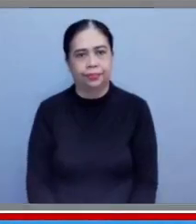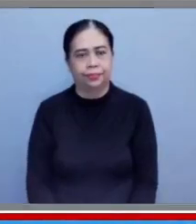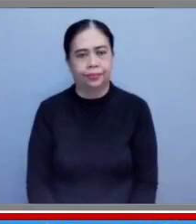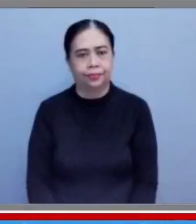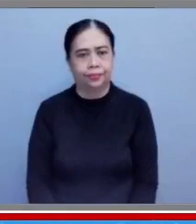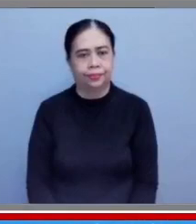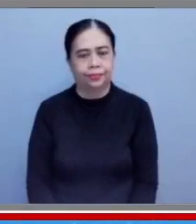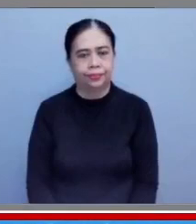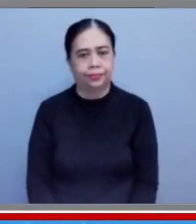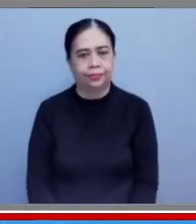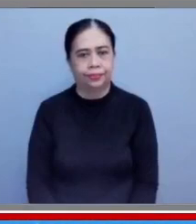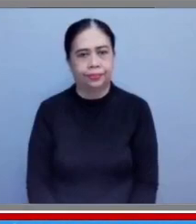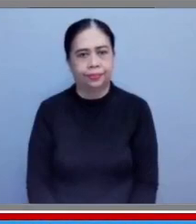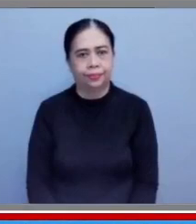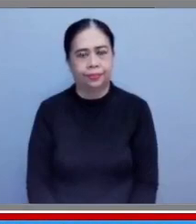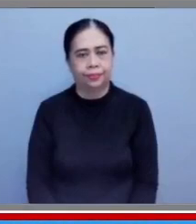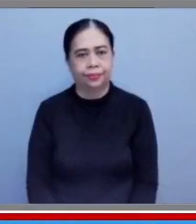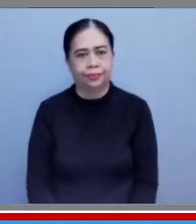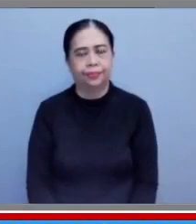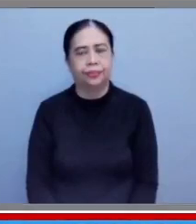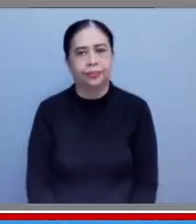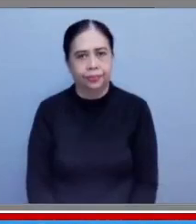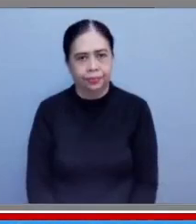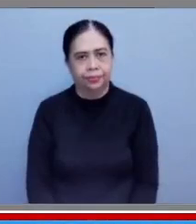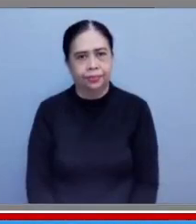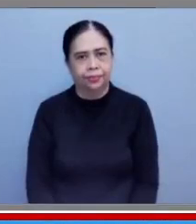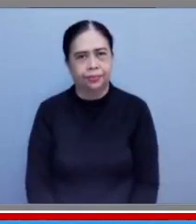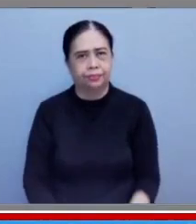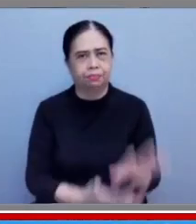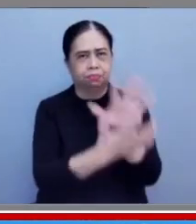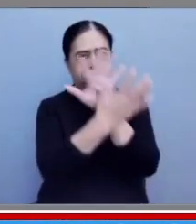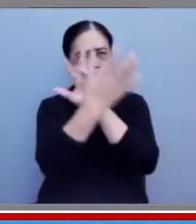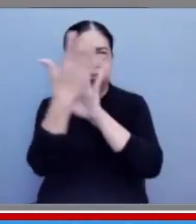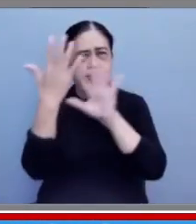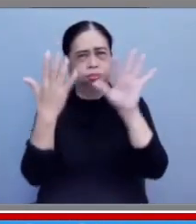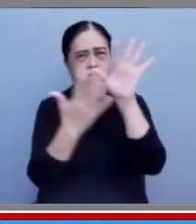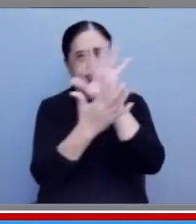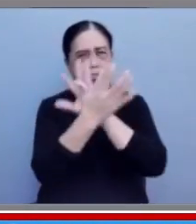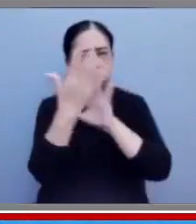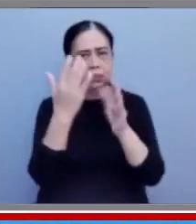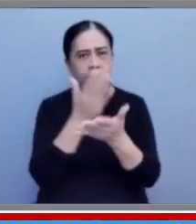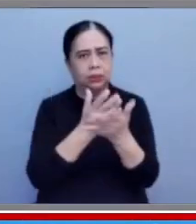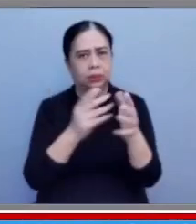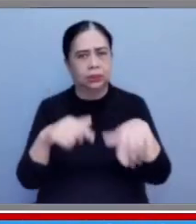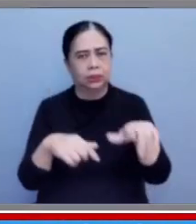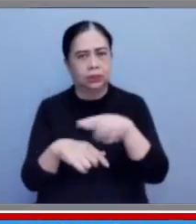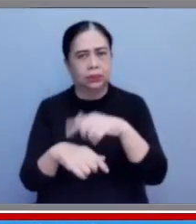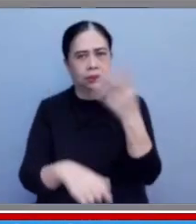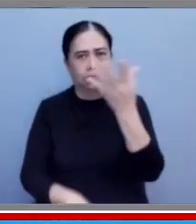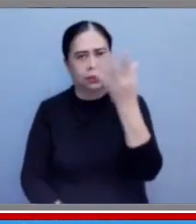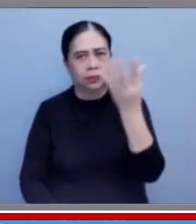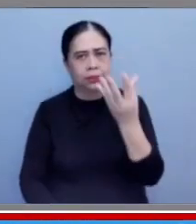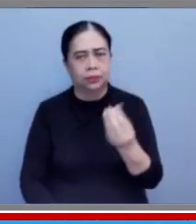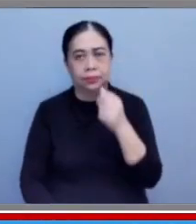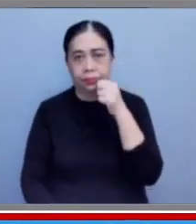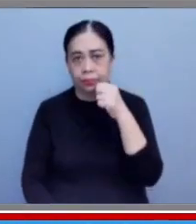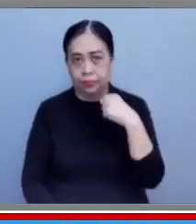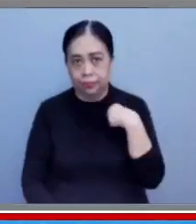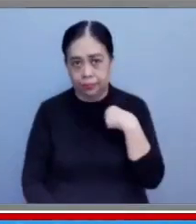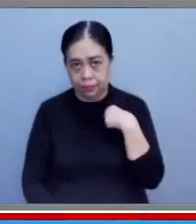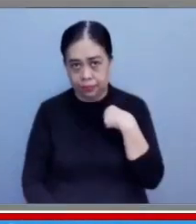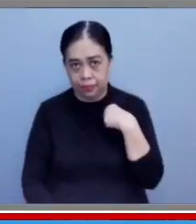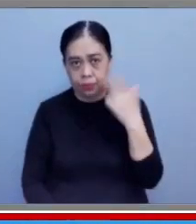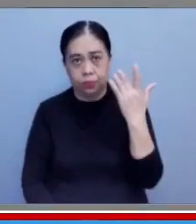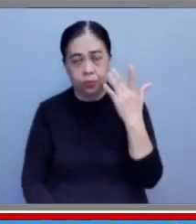Denise Raffy halos mabalot ng makapal na usok ang ilang bahagi ng probinsya ng Batangas kahapon dulot ng